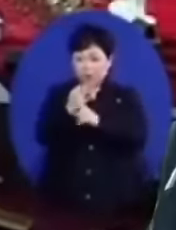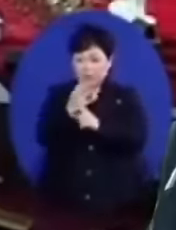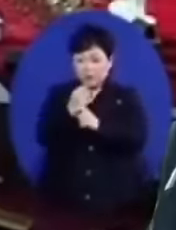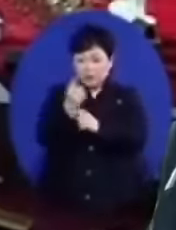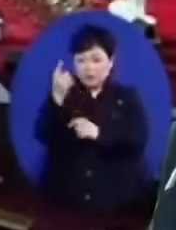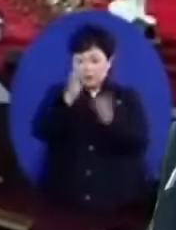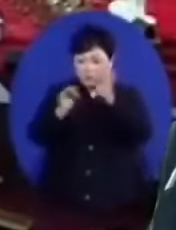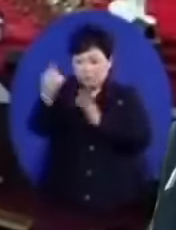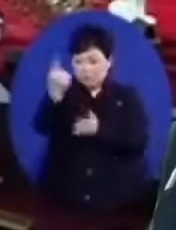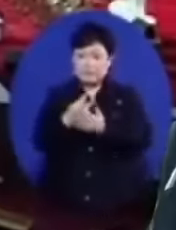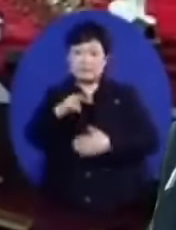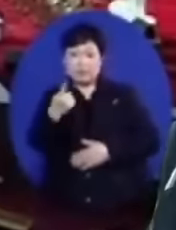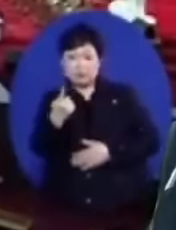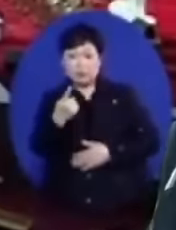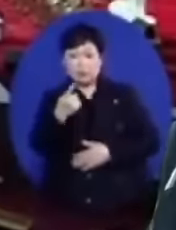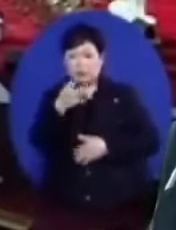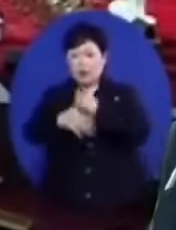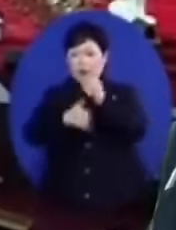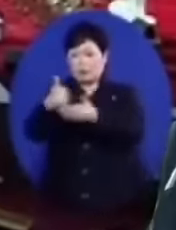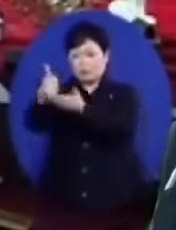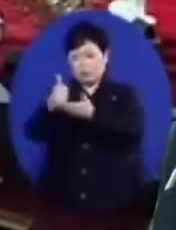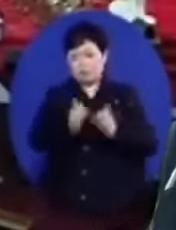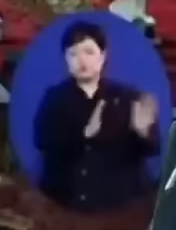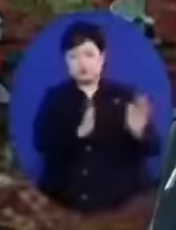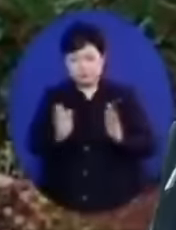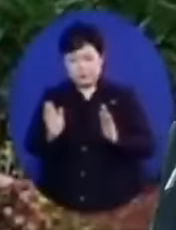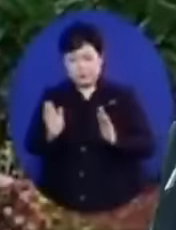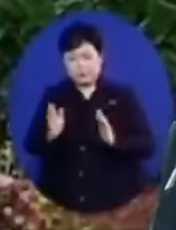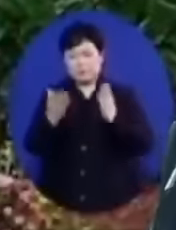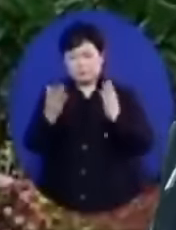그것을 모시들을 준비가 되어야 되는 것입니다.